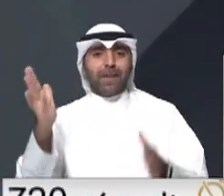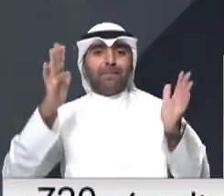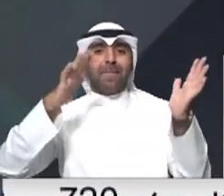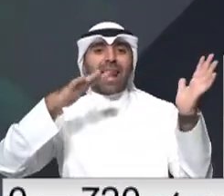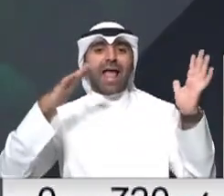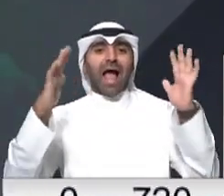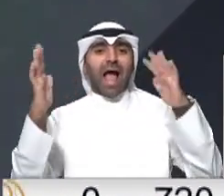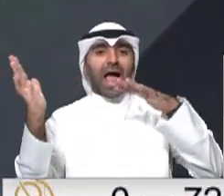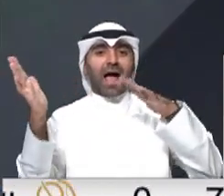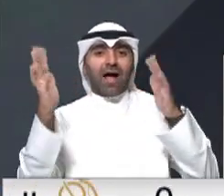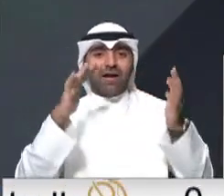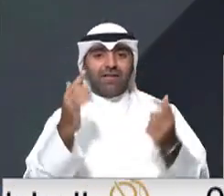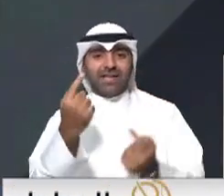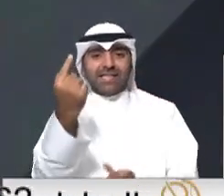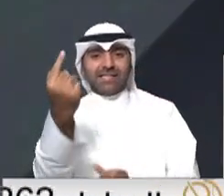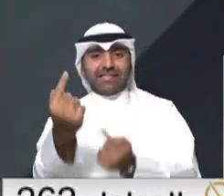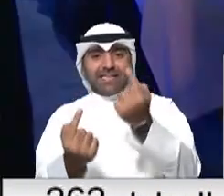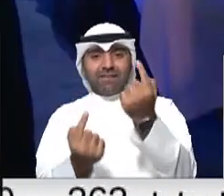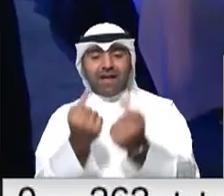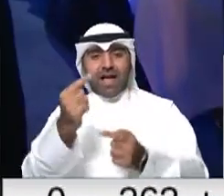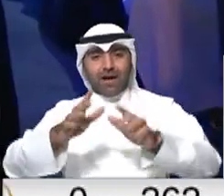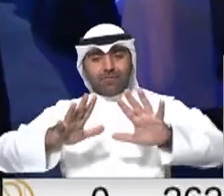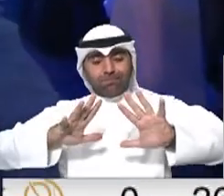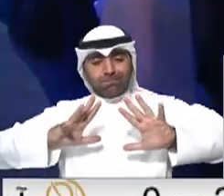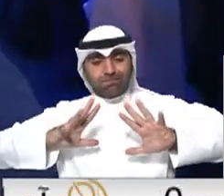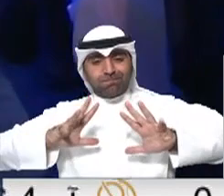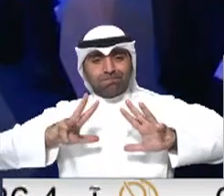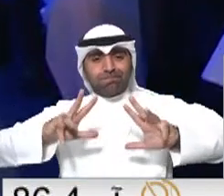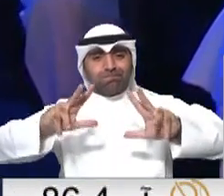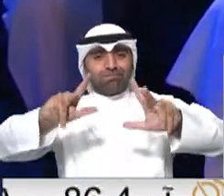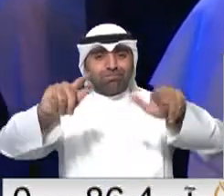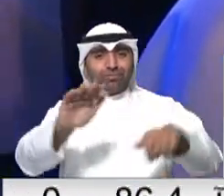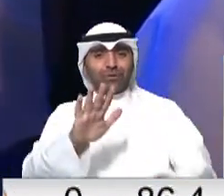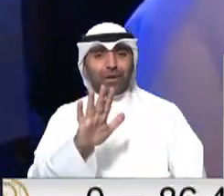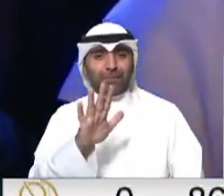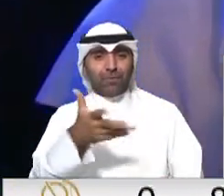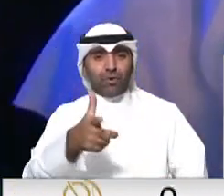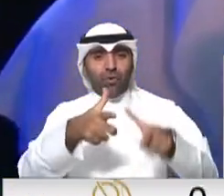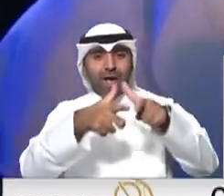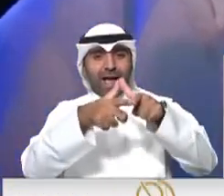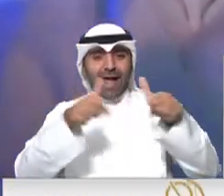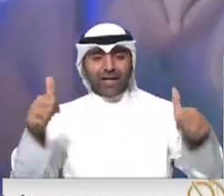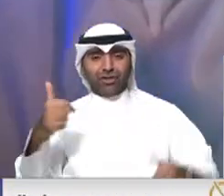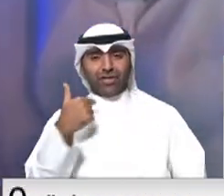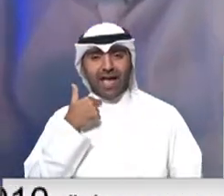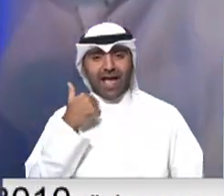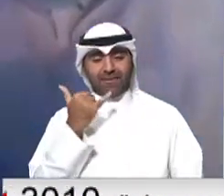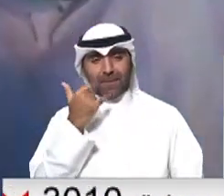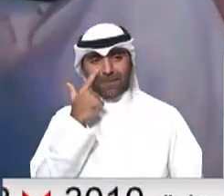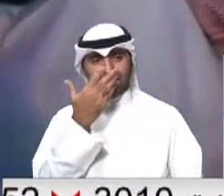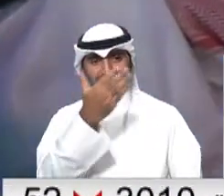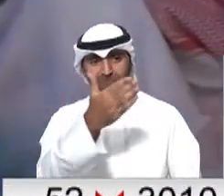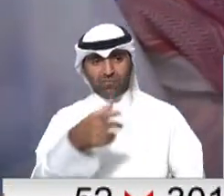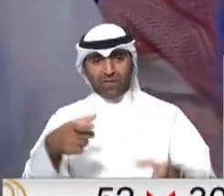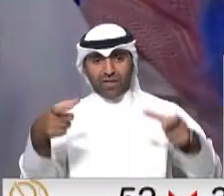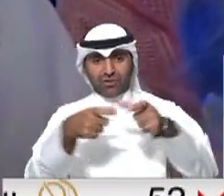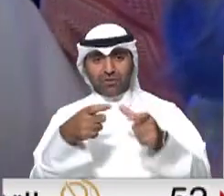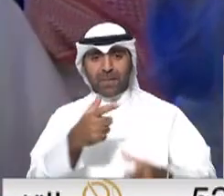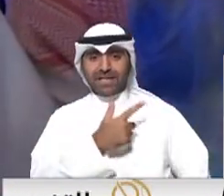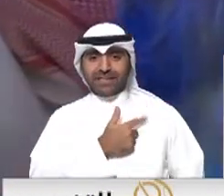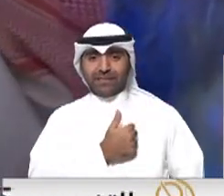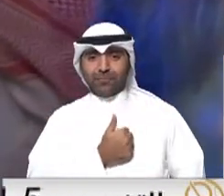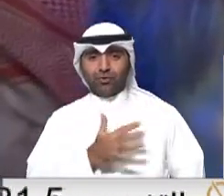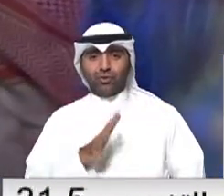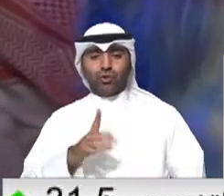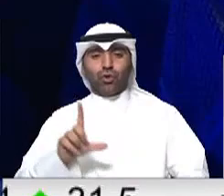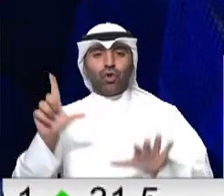أعمال أسبوع المناخ نقاشات مهمة حول التغير المناخي تجمع صناع السياسات والممارسين ومؤسسات الأعمال ومؤسسات